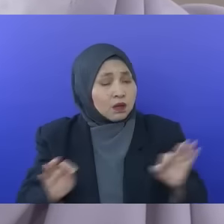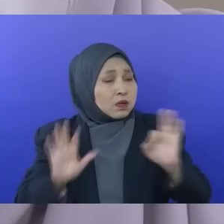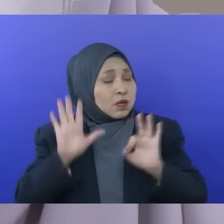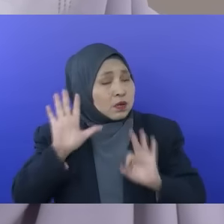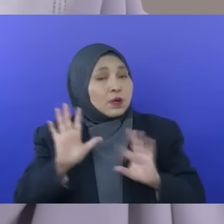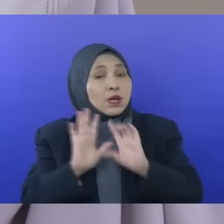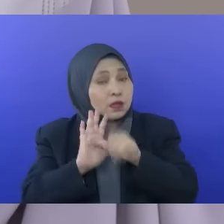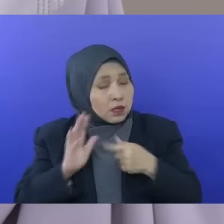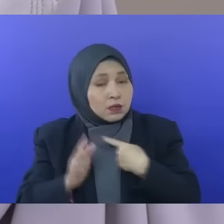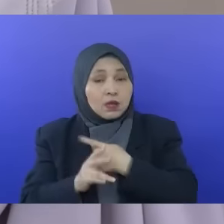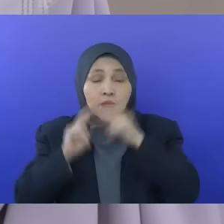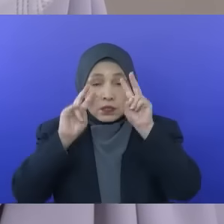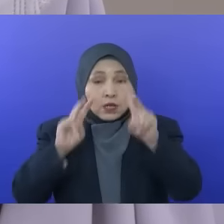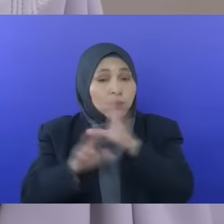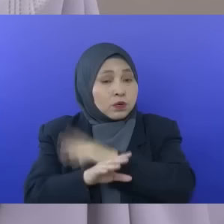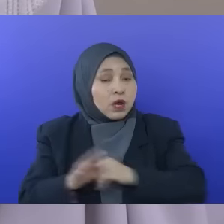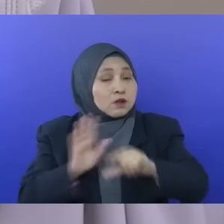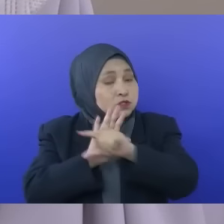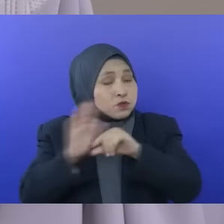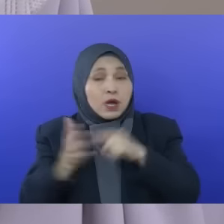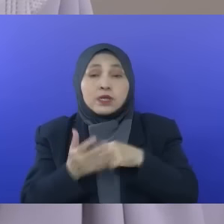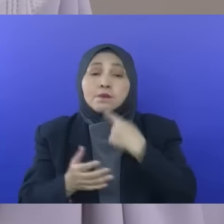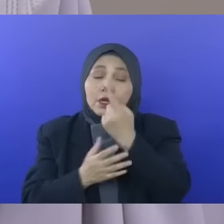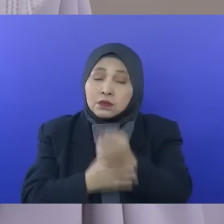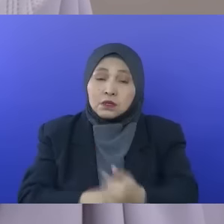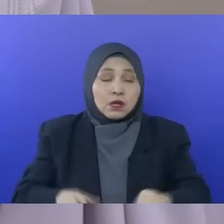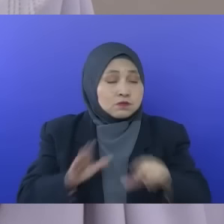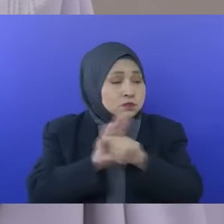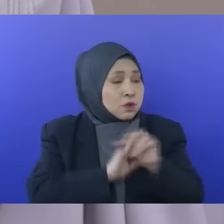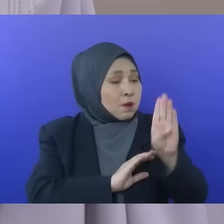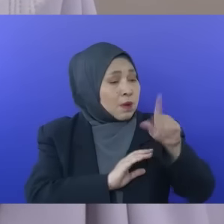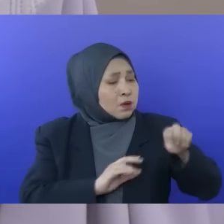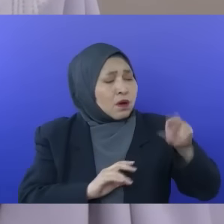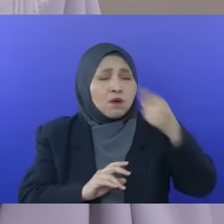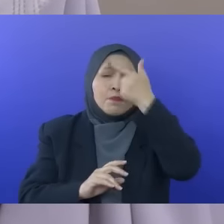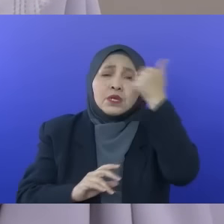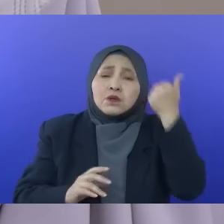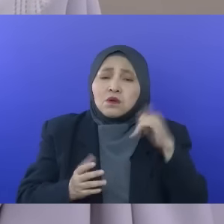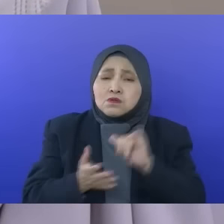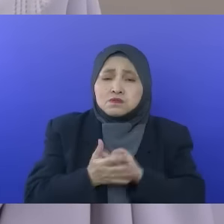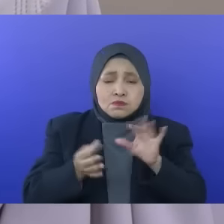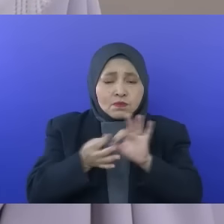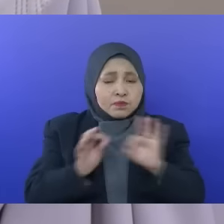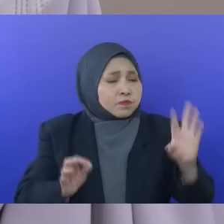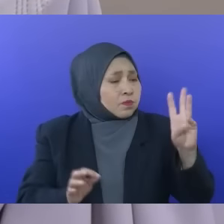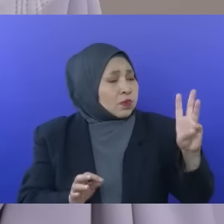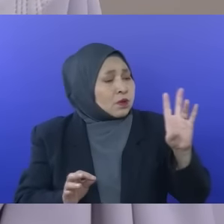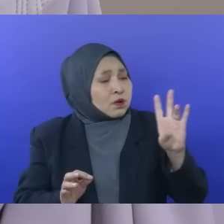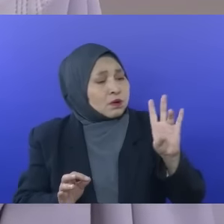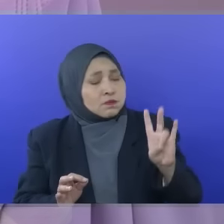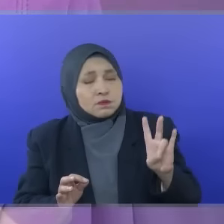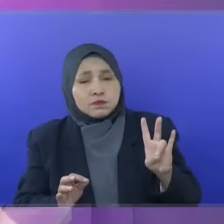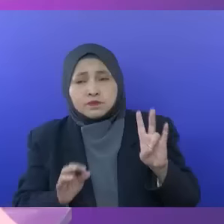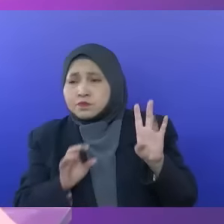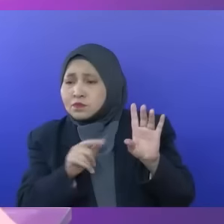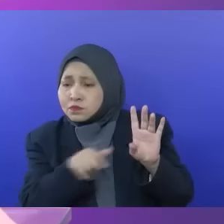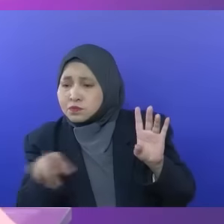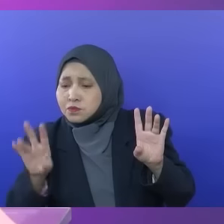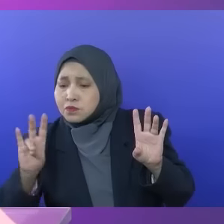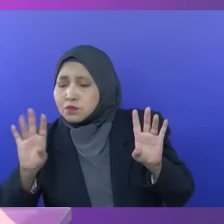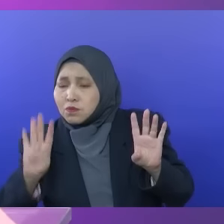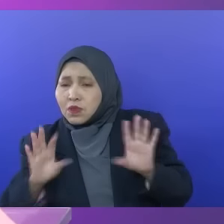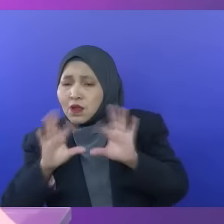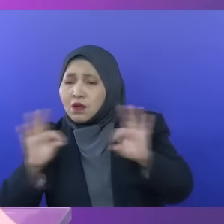kita akan lihat sebentar nanti dan surah ini dinamakan surah al-baqarah Mengapa ya karena Iya pada ayat 67 hingga 74 di